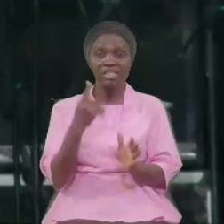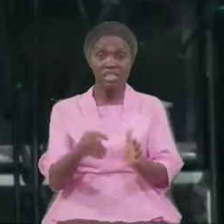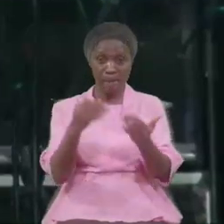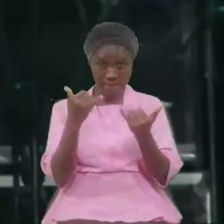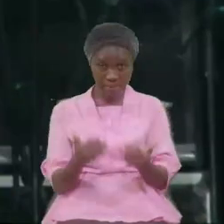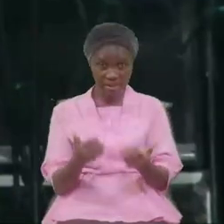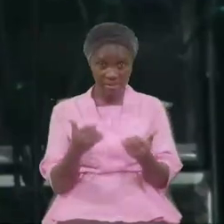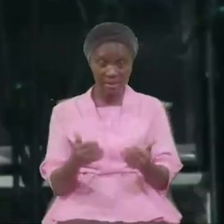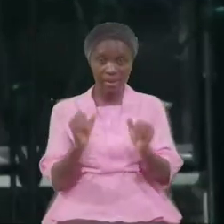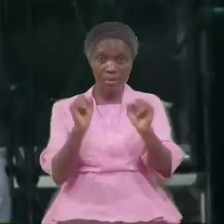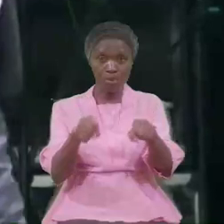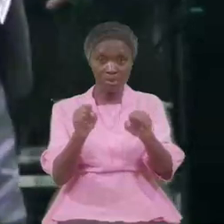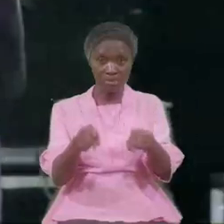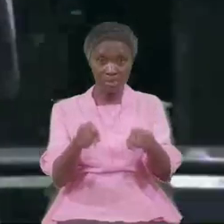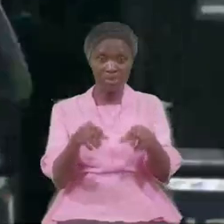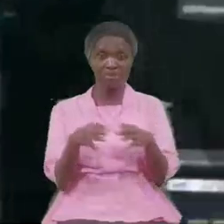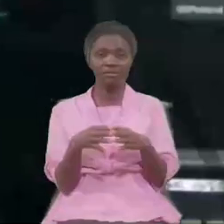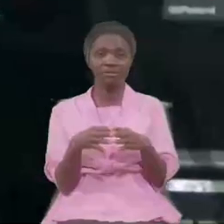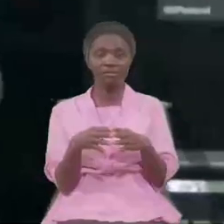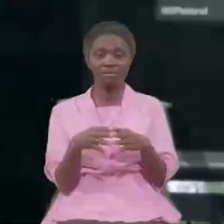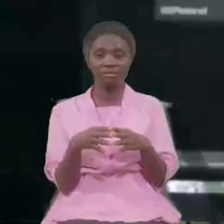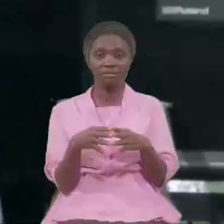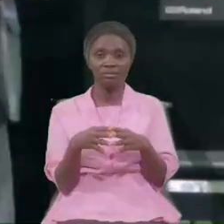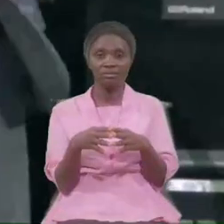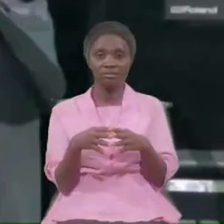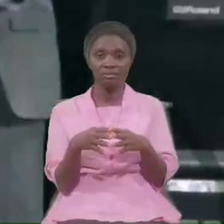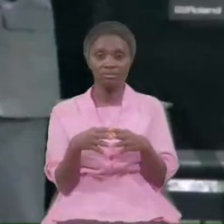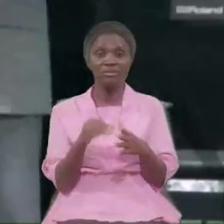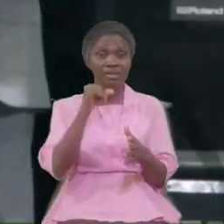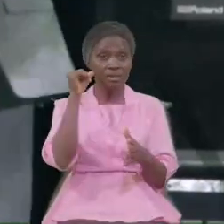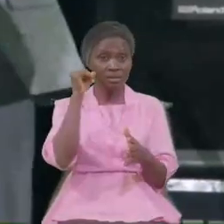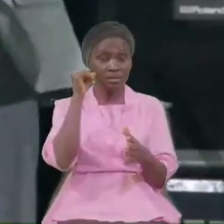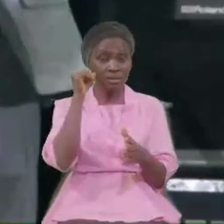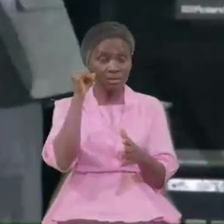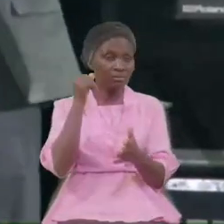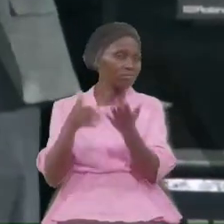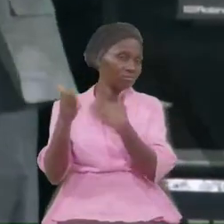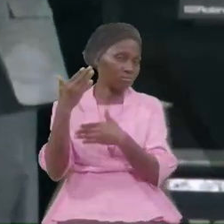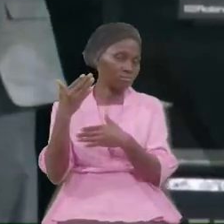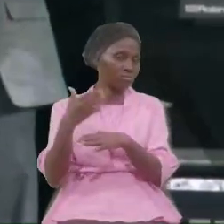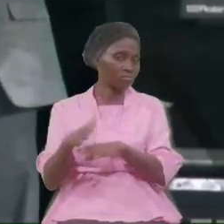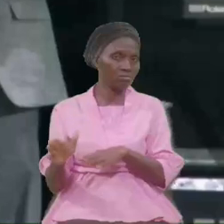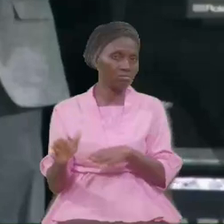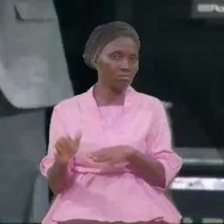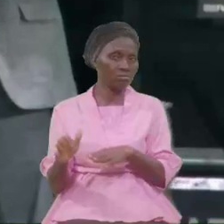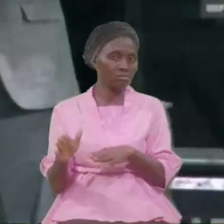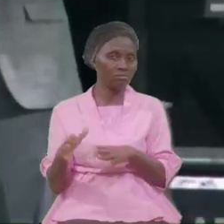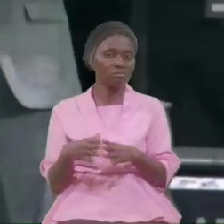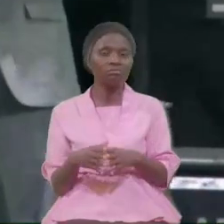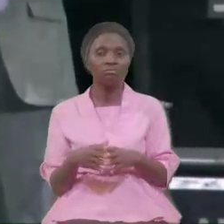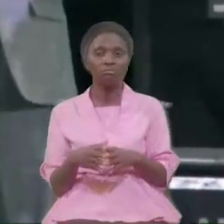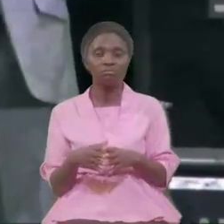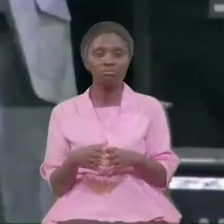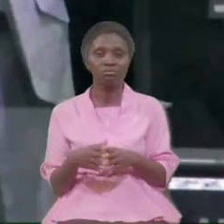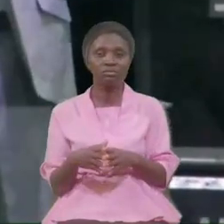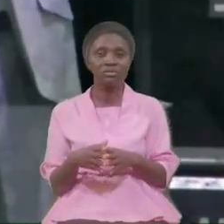La possibilité actuelle, présente. Hier est passé. Les décennies